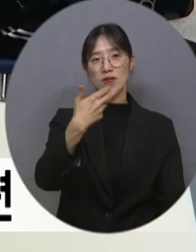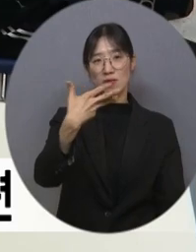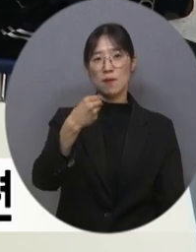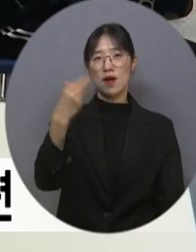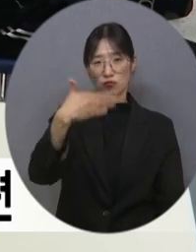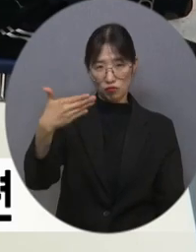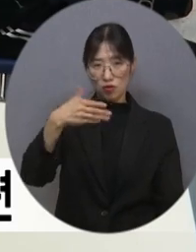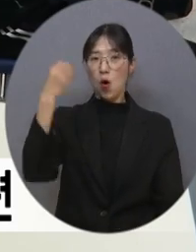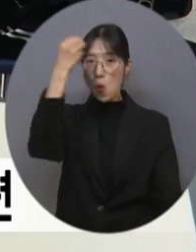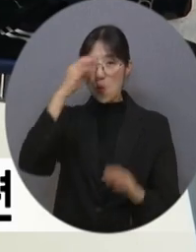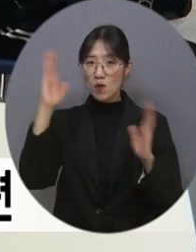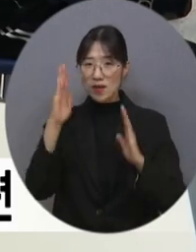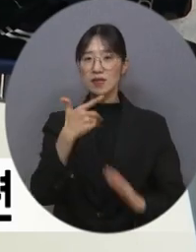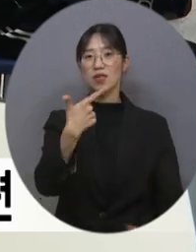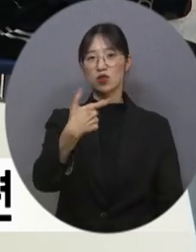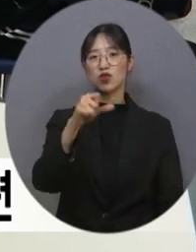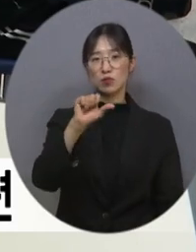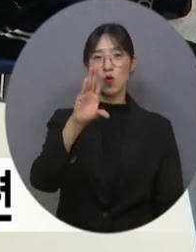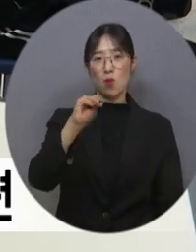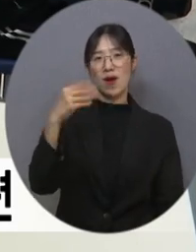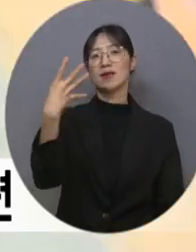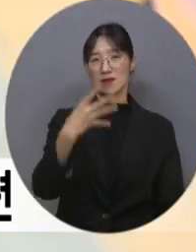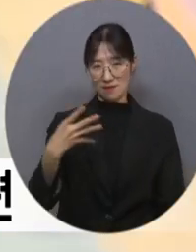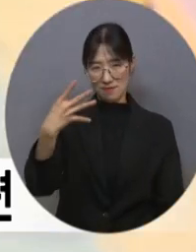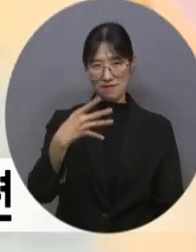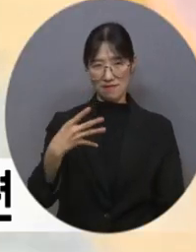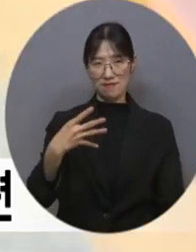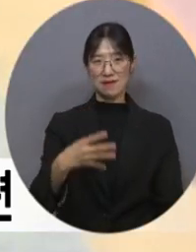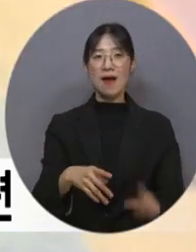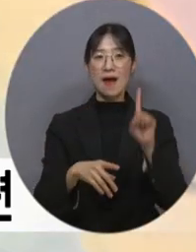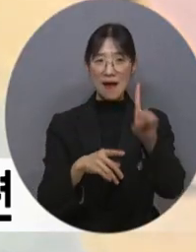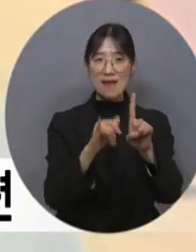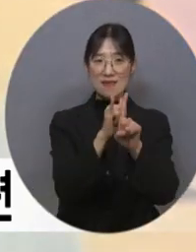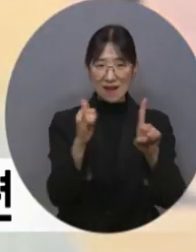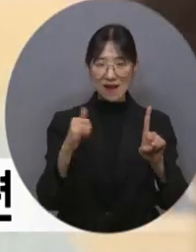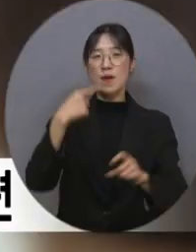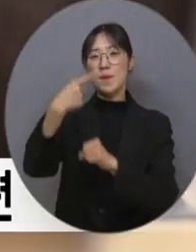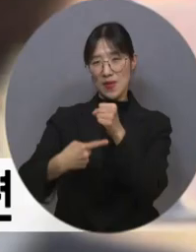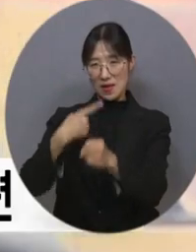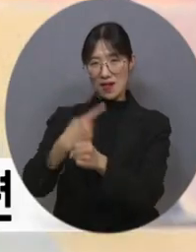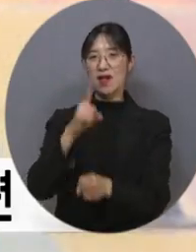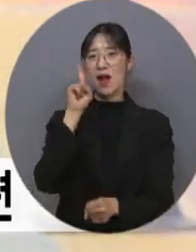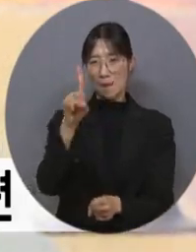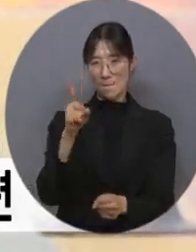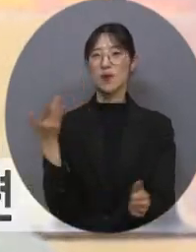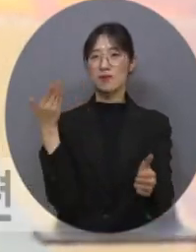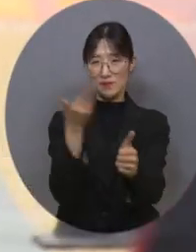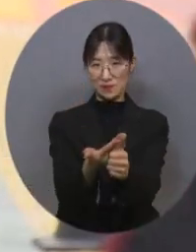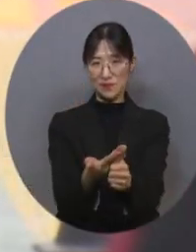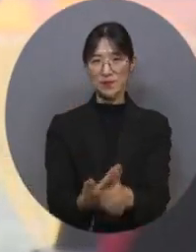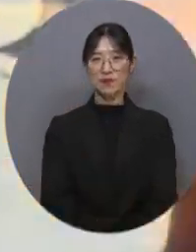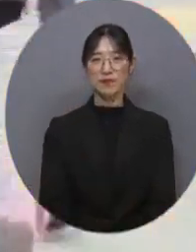원, 고등학생은 65만 4천 원으로 학생 한 명당 연 1회 지급됩니다.